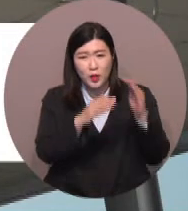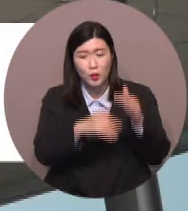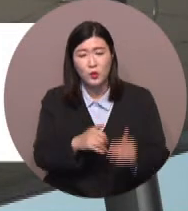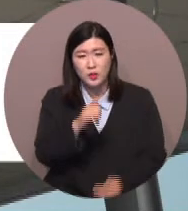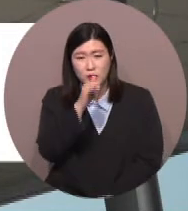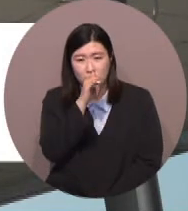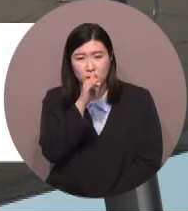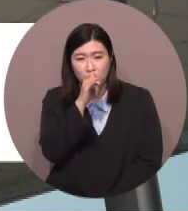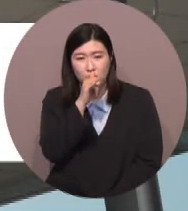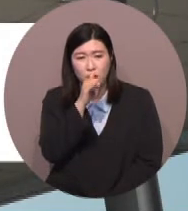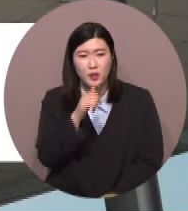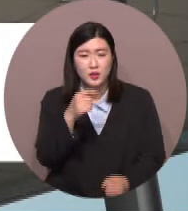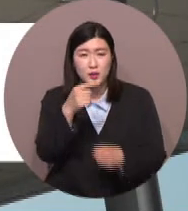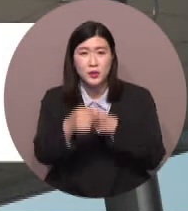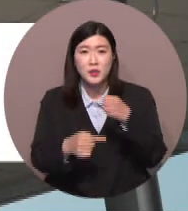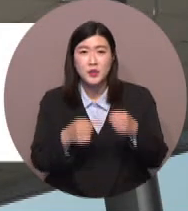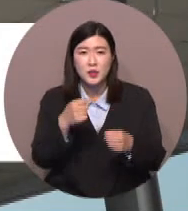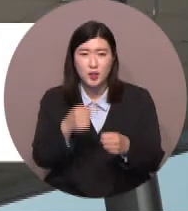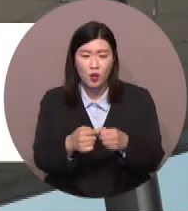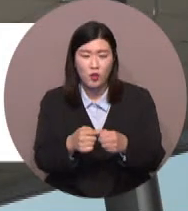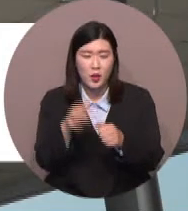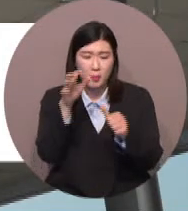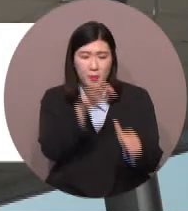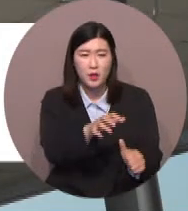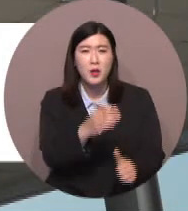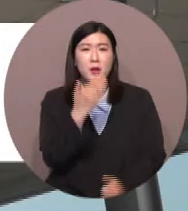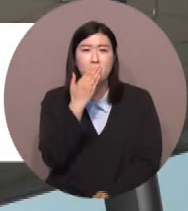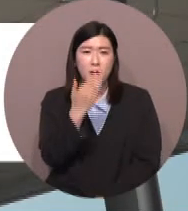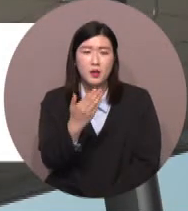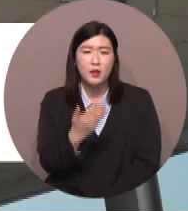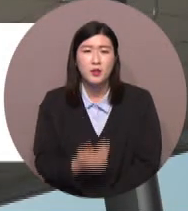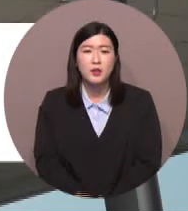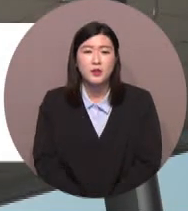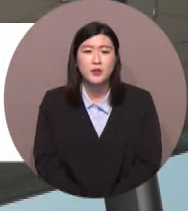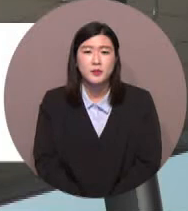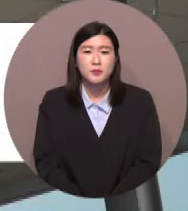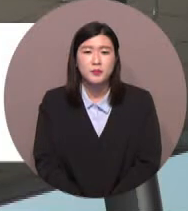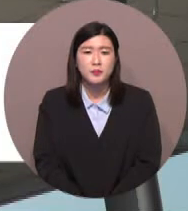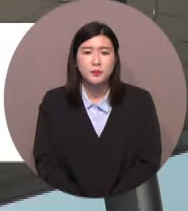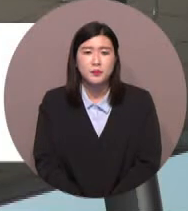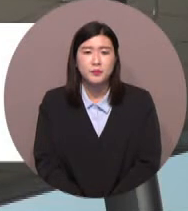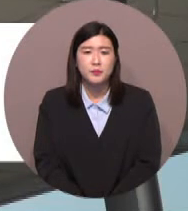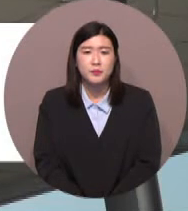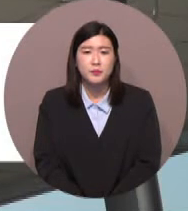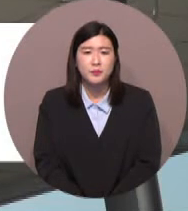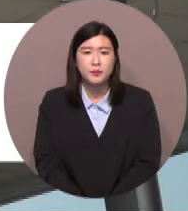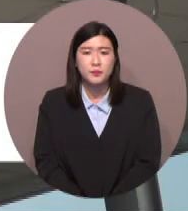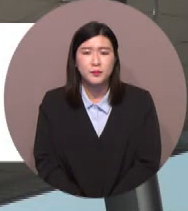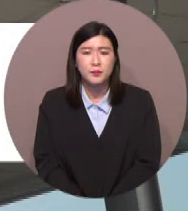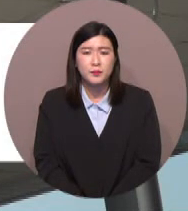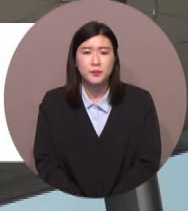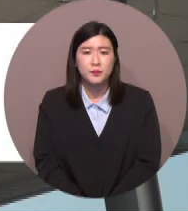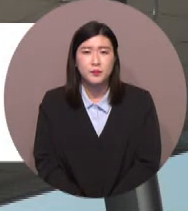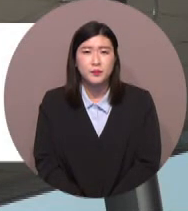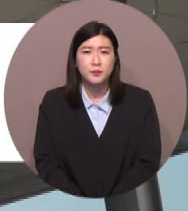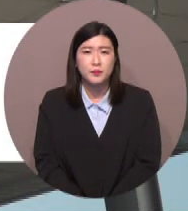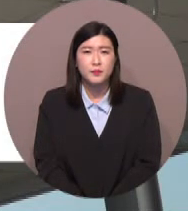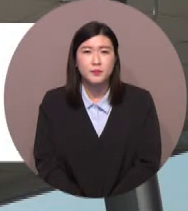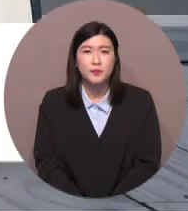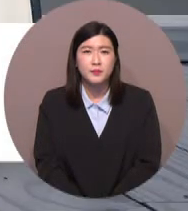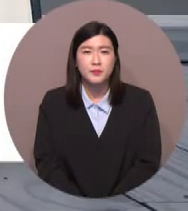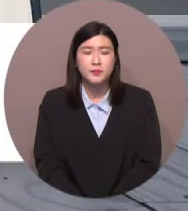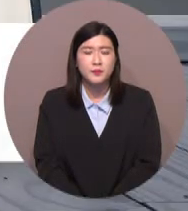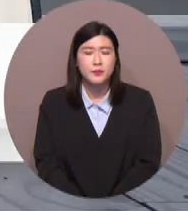행위에 해당한다면 의료법상 위법성이 인정되어 그 정도에 따라 1년 이하의 자격정지에 해당할 수